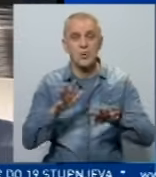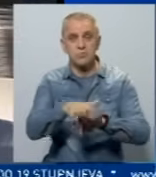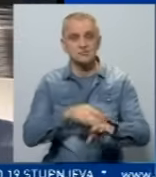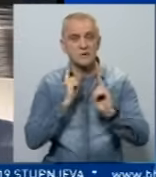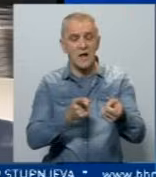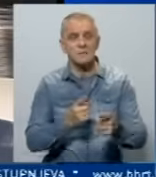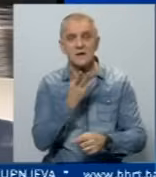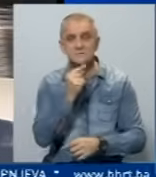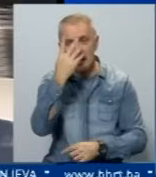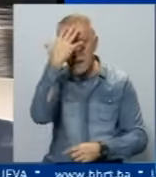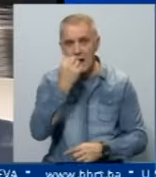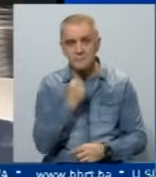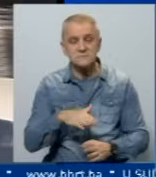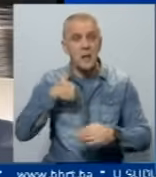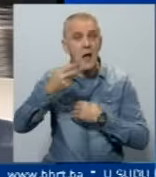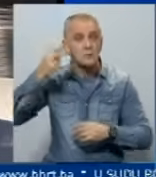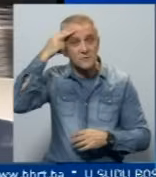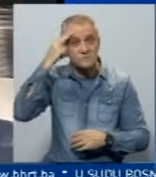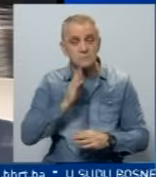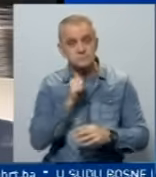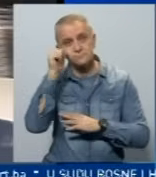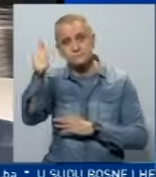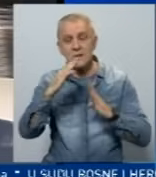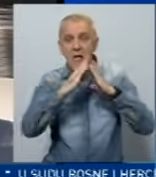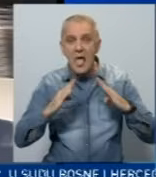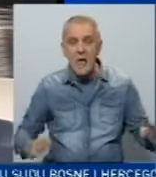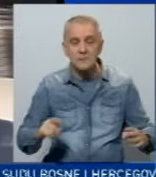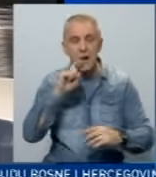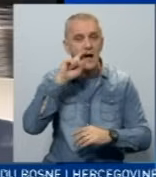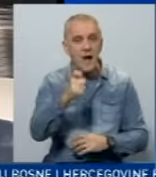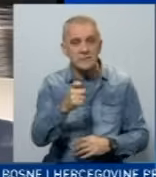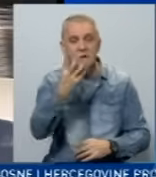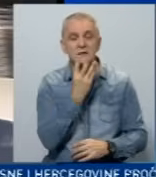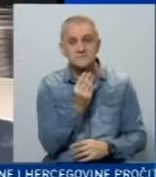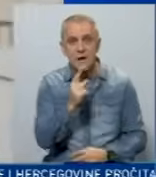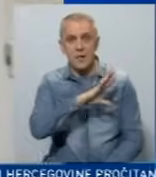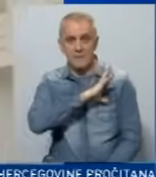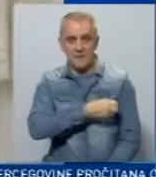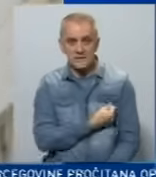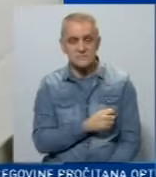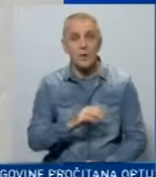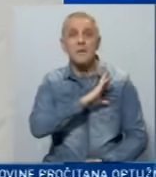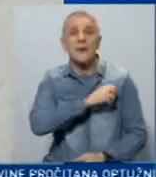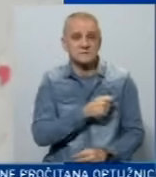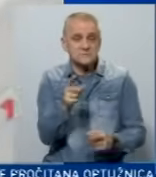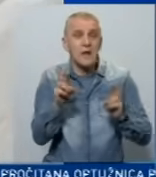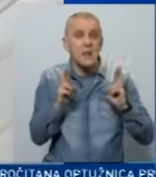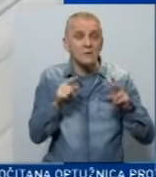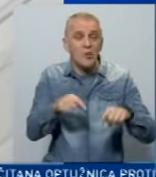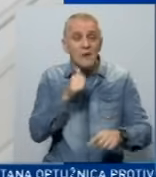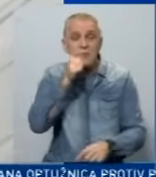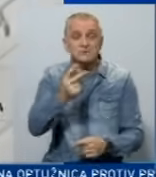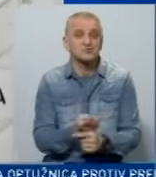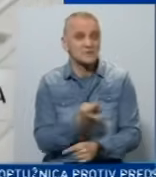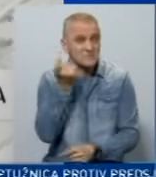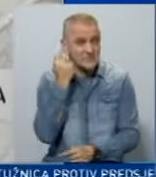rata Izraela i Hamasa. Nakon Saudijske Arabije posjetit će Egipat, Katar, Izrael i Palestinu. Palestinci se nadaju da će ova